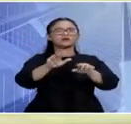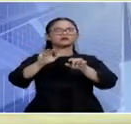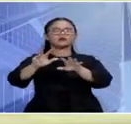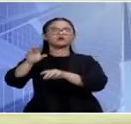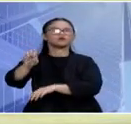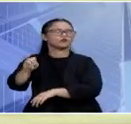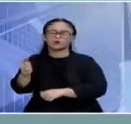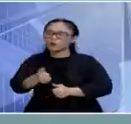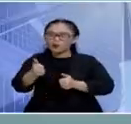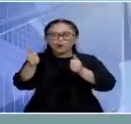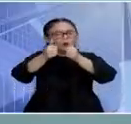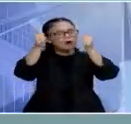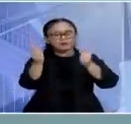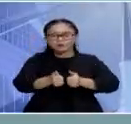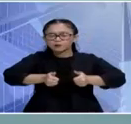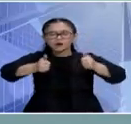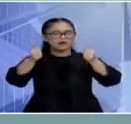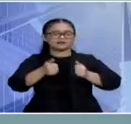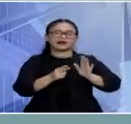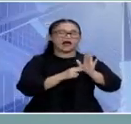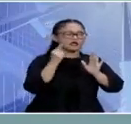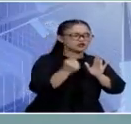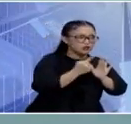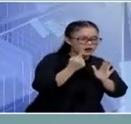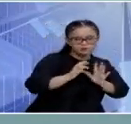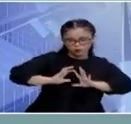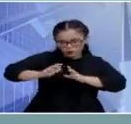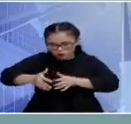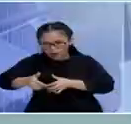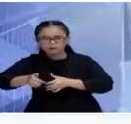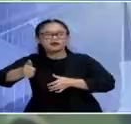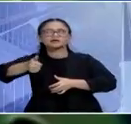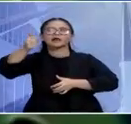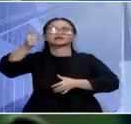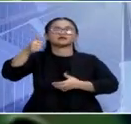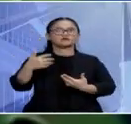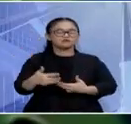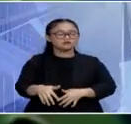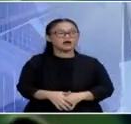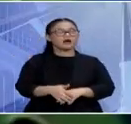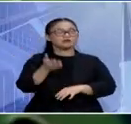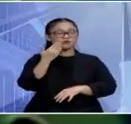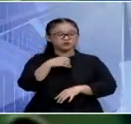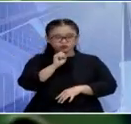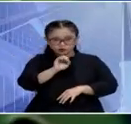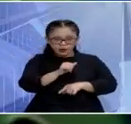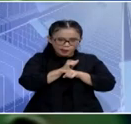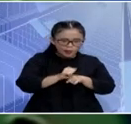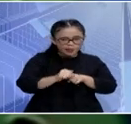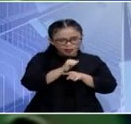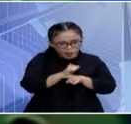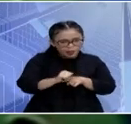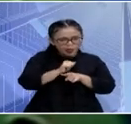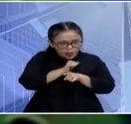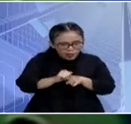menorehkan berbagai prestasi di tingkat regional, nasional, bahkan dunia. Berkat usahanya yang tak kenal lelah, Haryanto